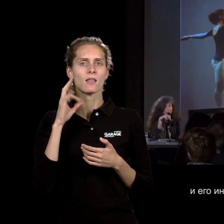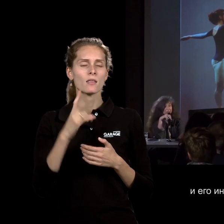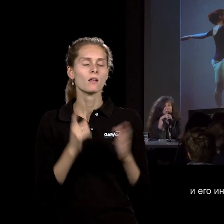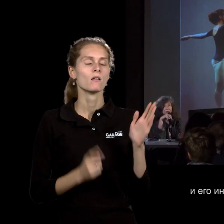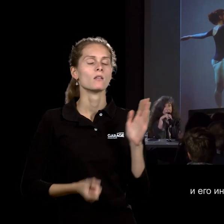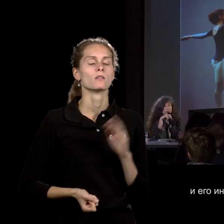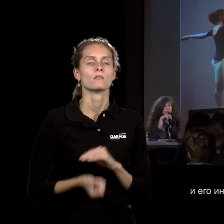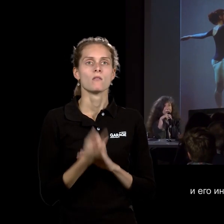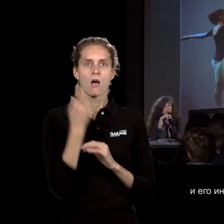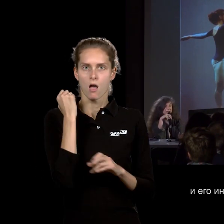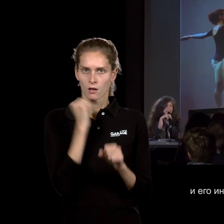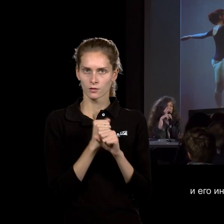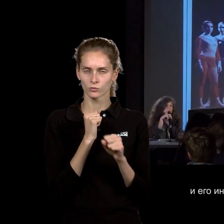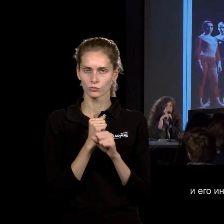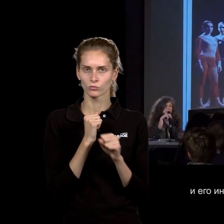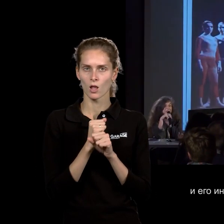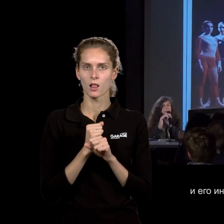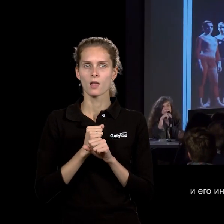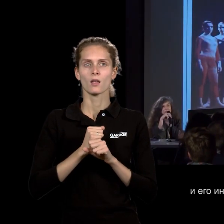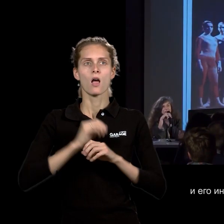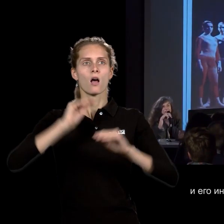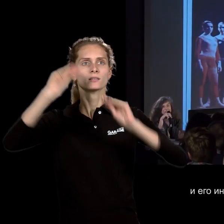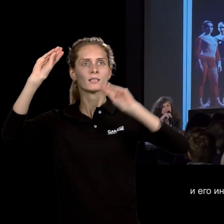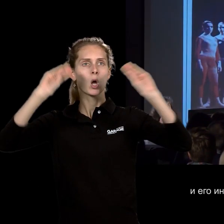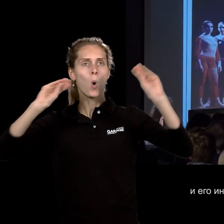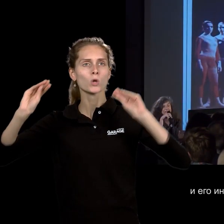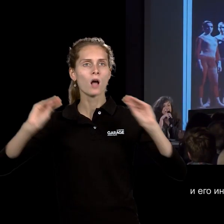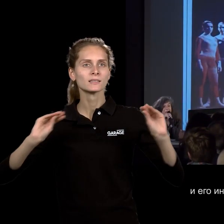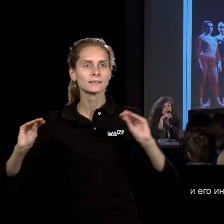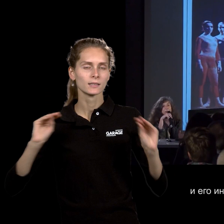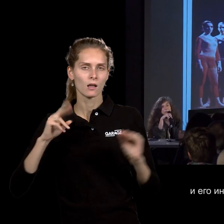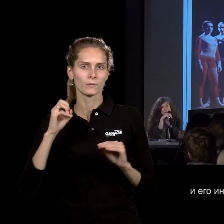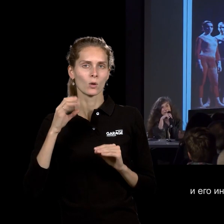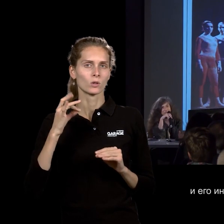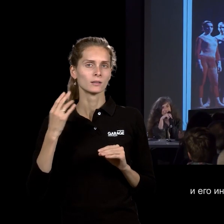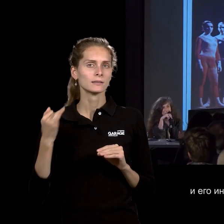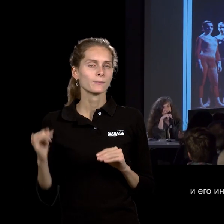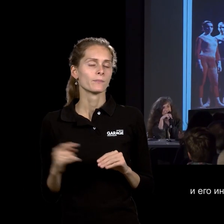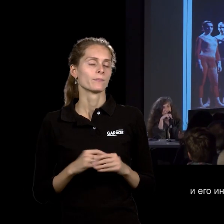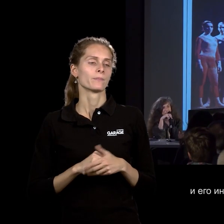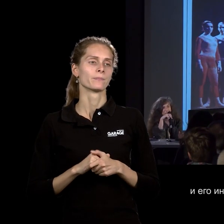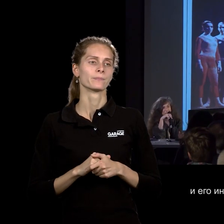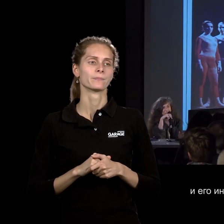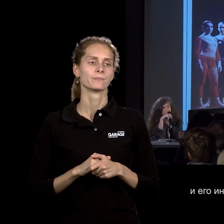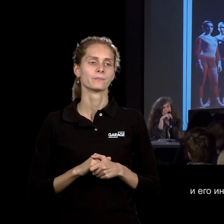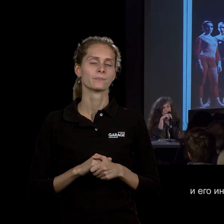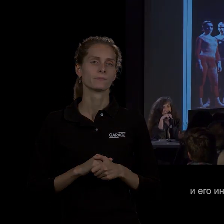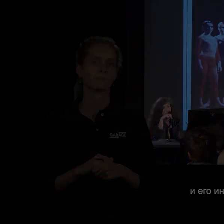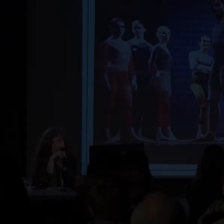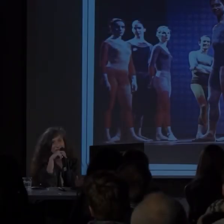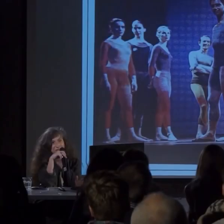начинает создавать, и вот его инсталляция может оказаться местом действия для постановки Мерса Каннингама, как это происходит.